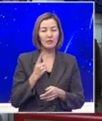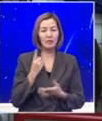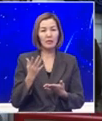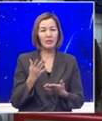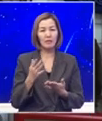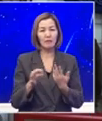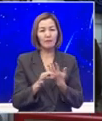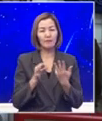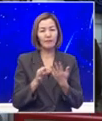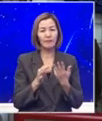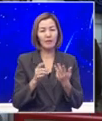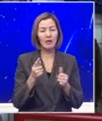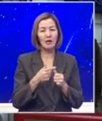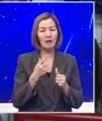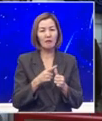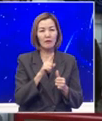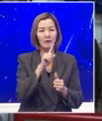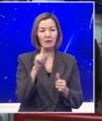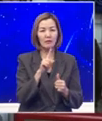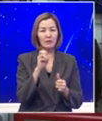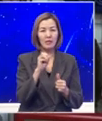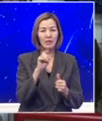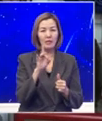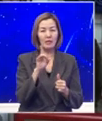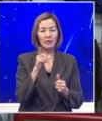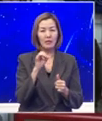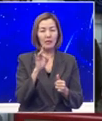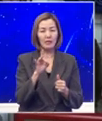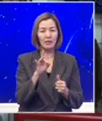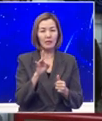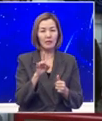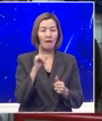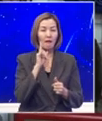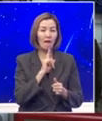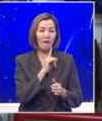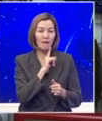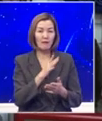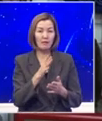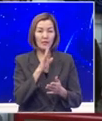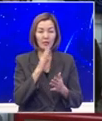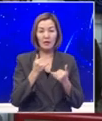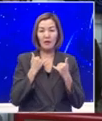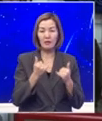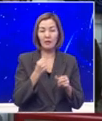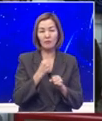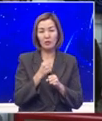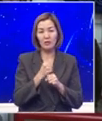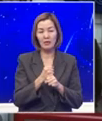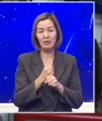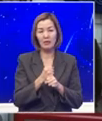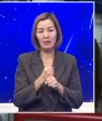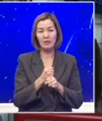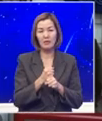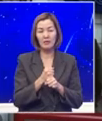Біз енді зергерлік өнерін көбінесе мынау әйел адамға бағыттап жасайды ғой көбінесе. Сол әйел